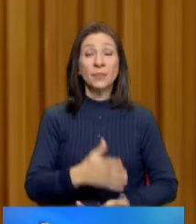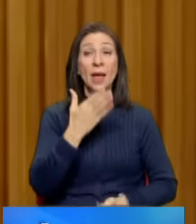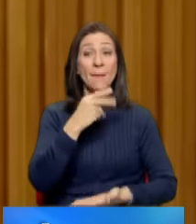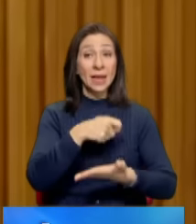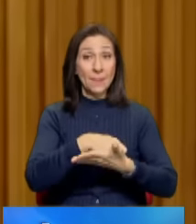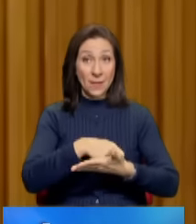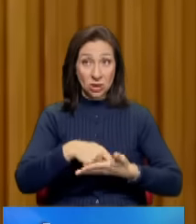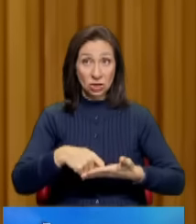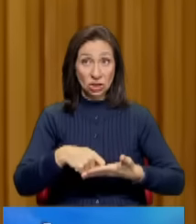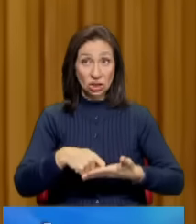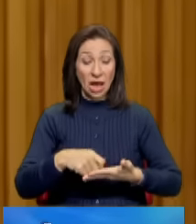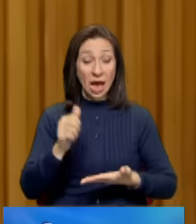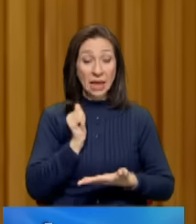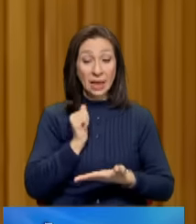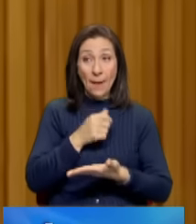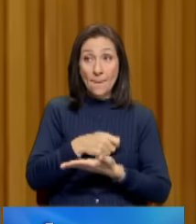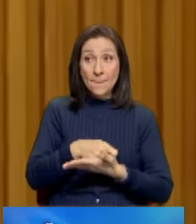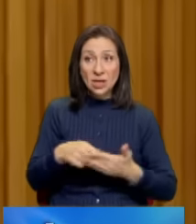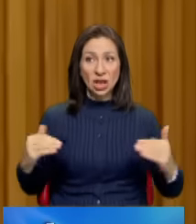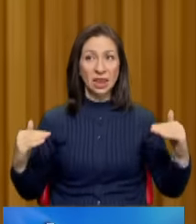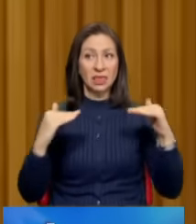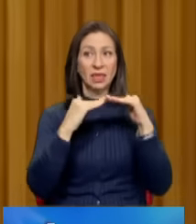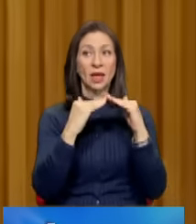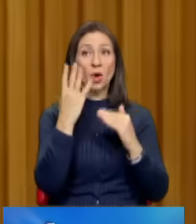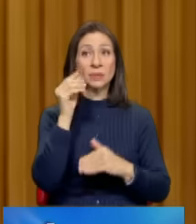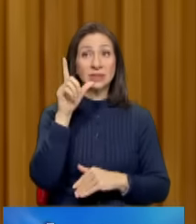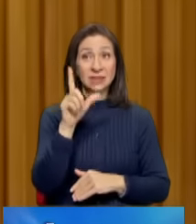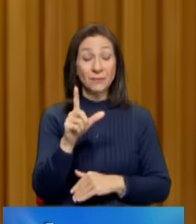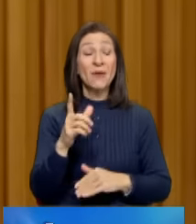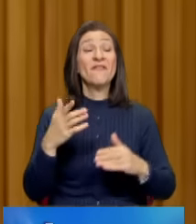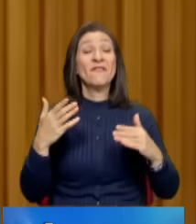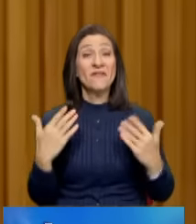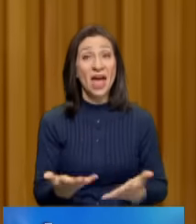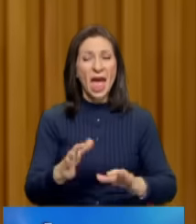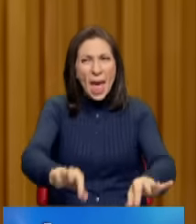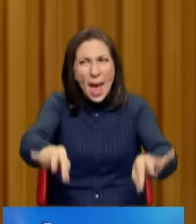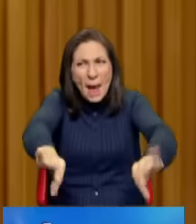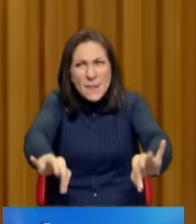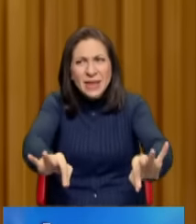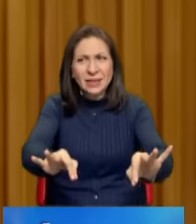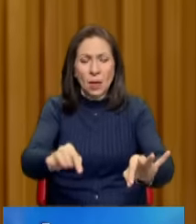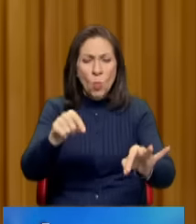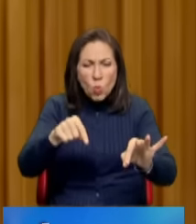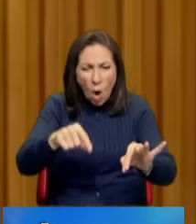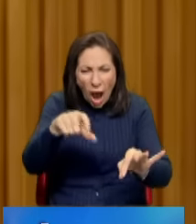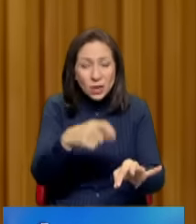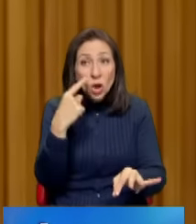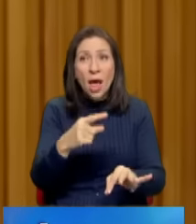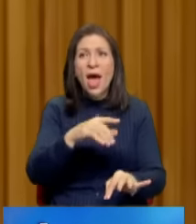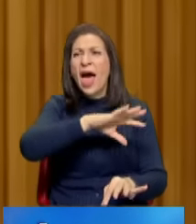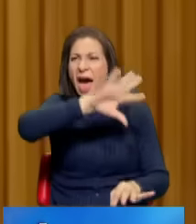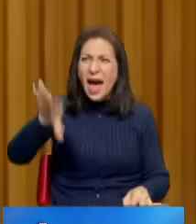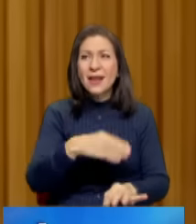Emekli maaşı asgari ücrete denk olmalıdır ve derhal bu ay